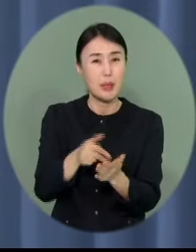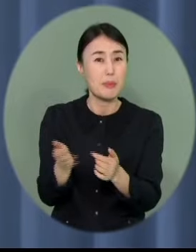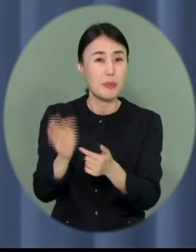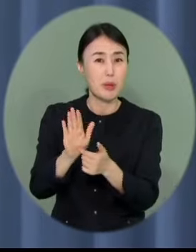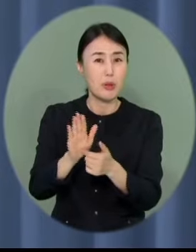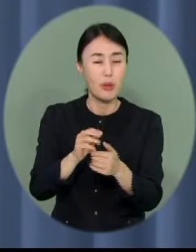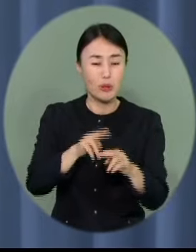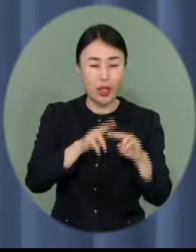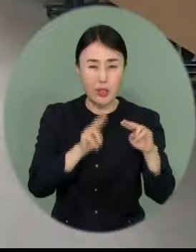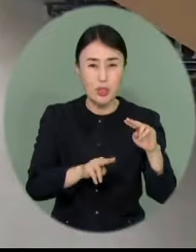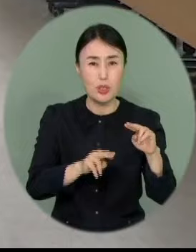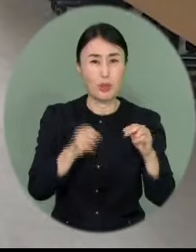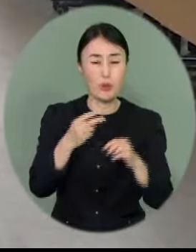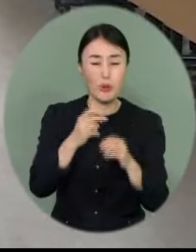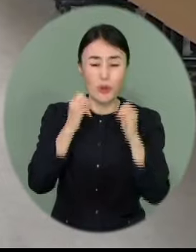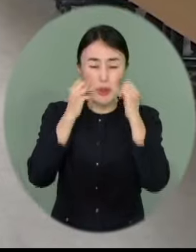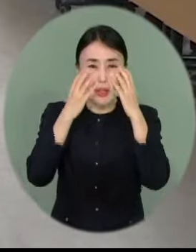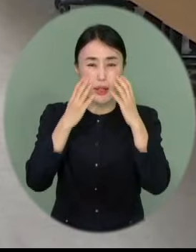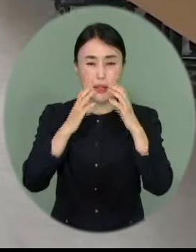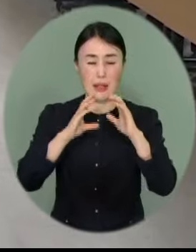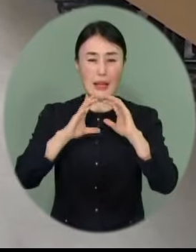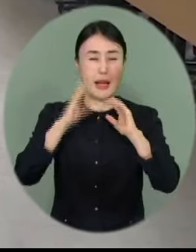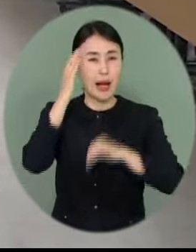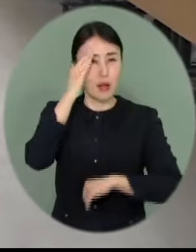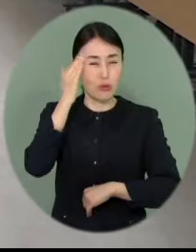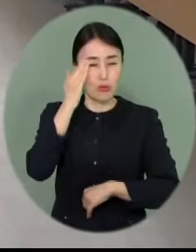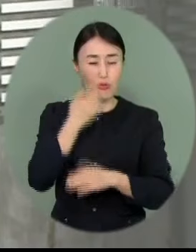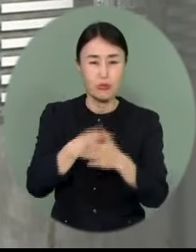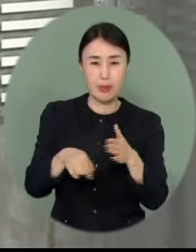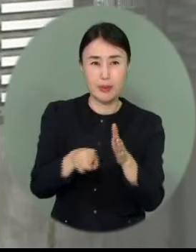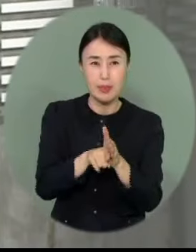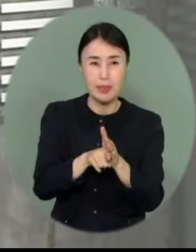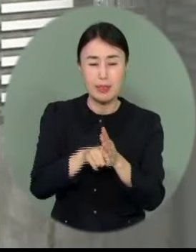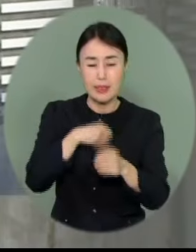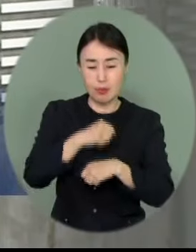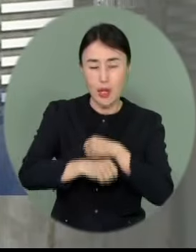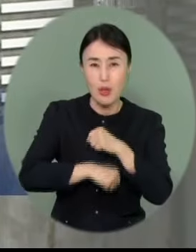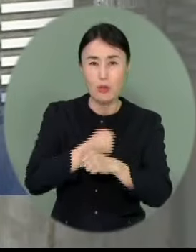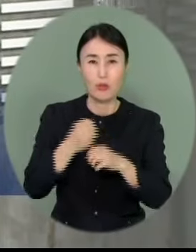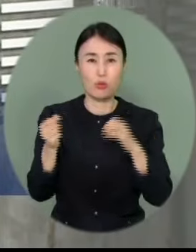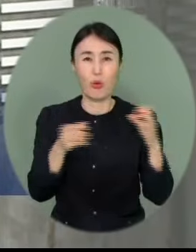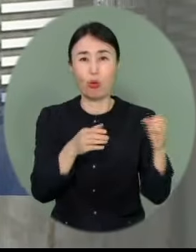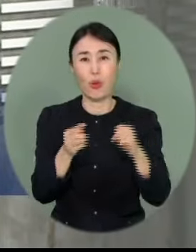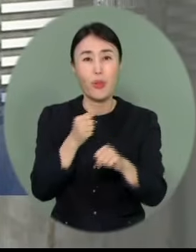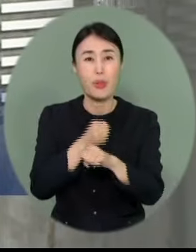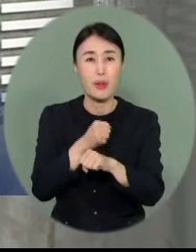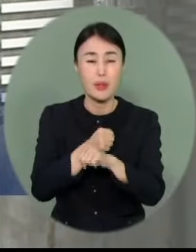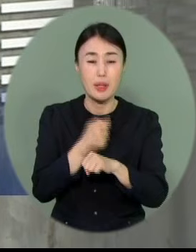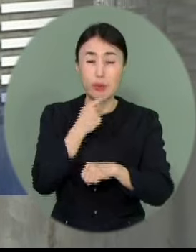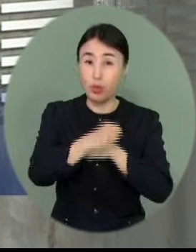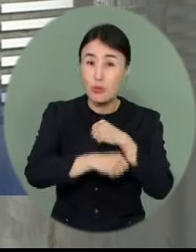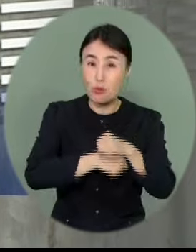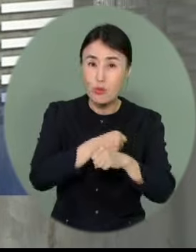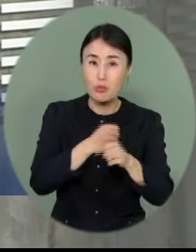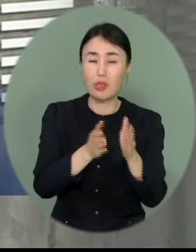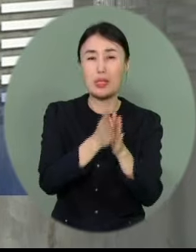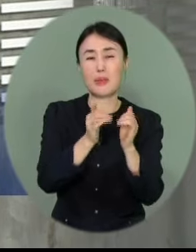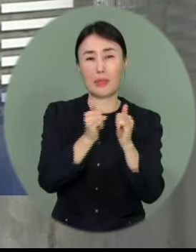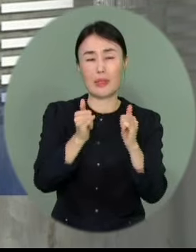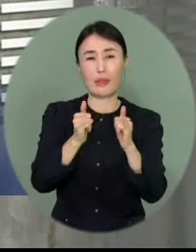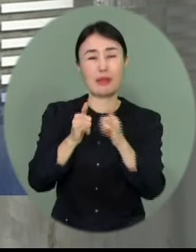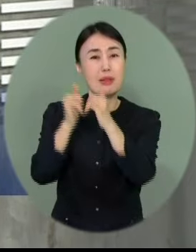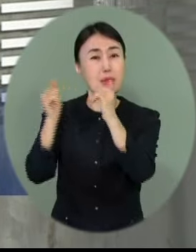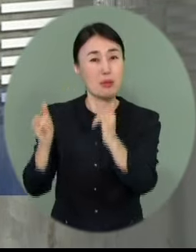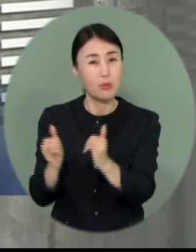넘어 새로운 대한민국을 주제로 자유토론을 벌이고 있습니다. 우리 광주의 민주 진보 사회 시민